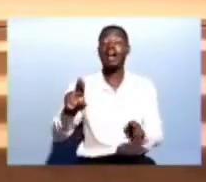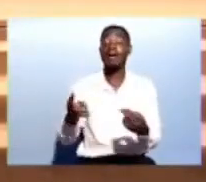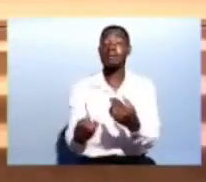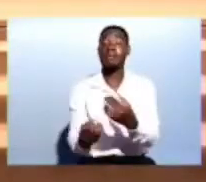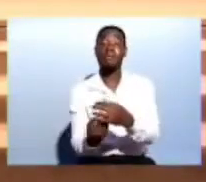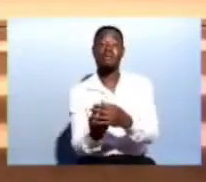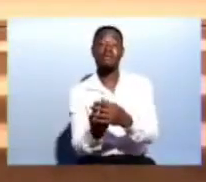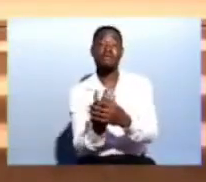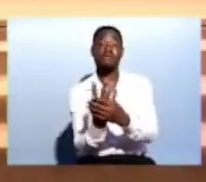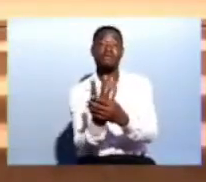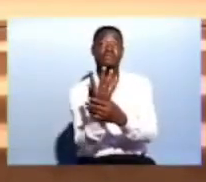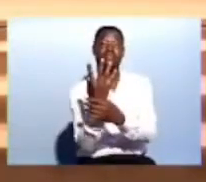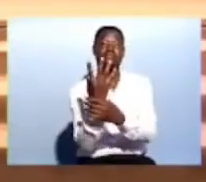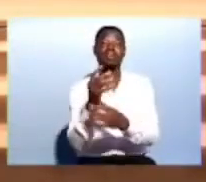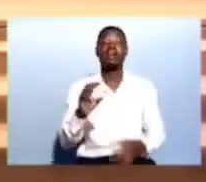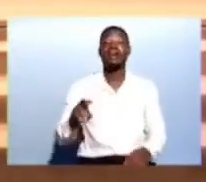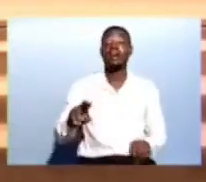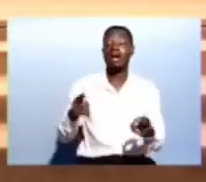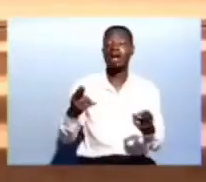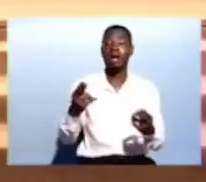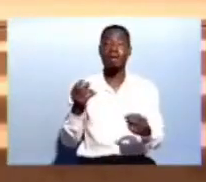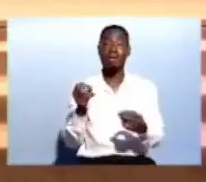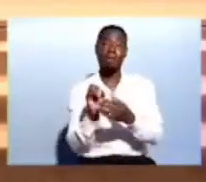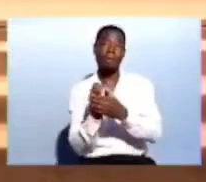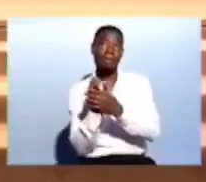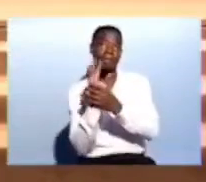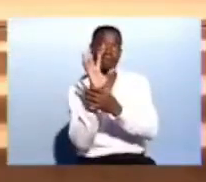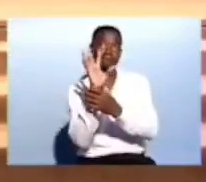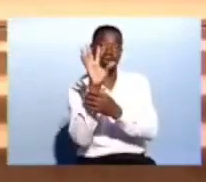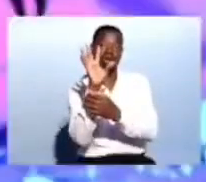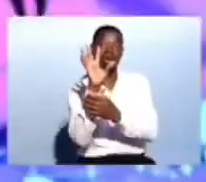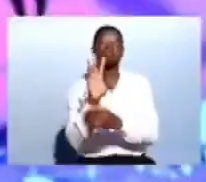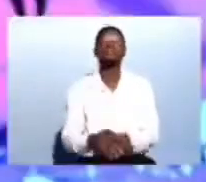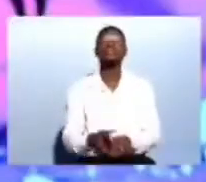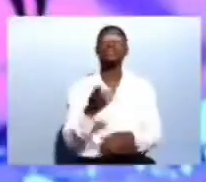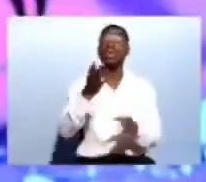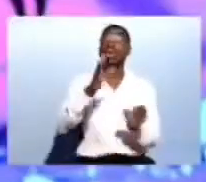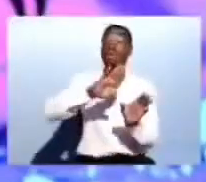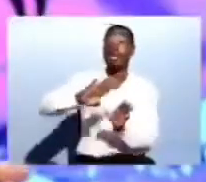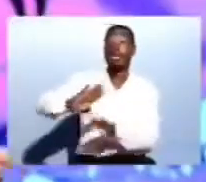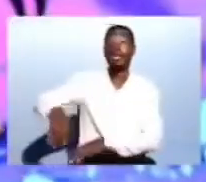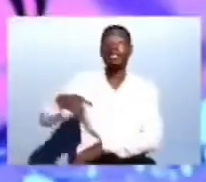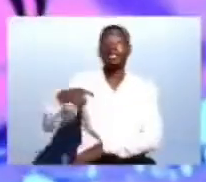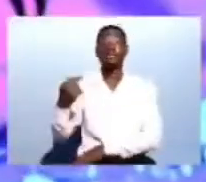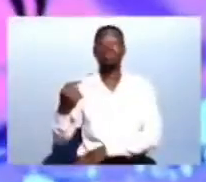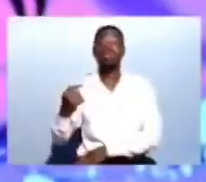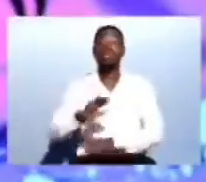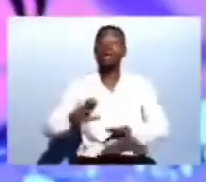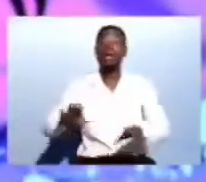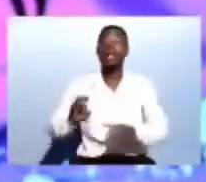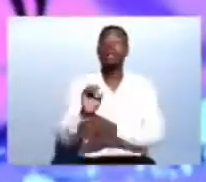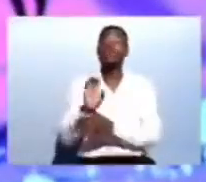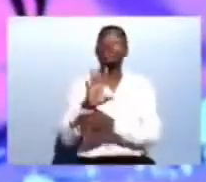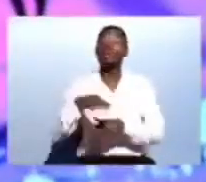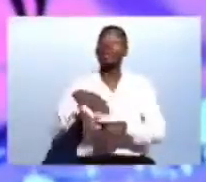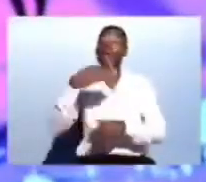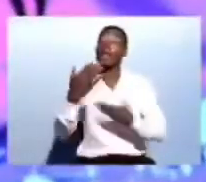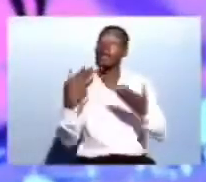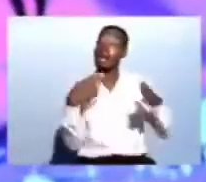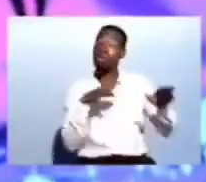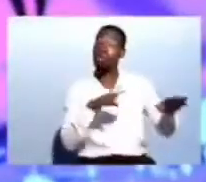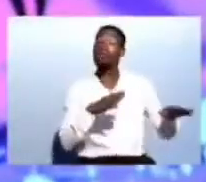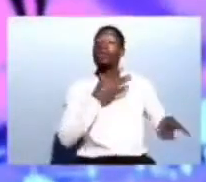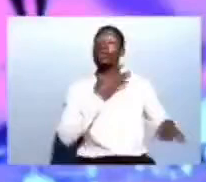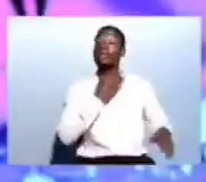mmea unapoota, au lile tunda, lile ua linapoota, ukiliacha tu, eti kwamba limeshaota, litakufa. Kwa